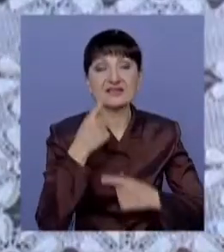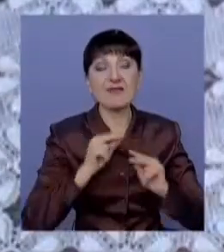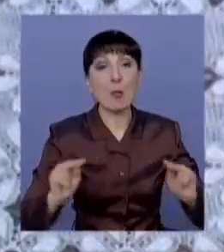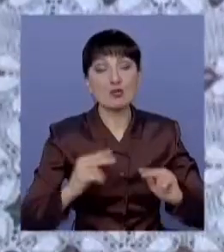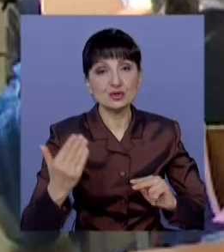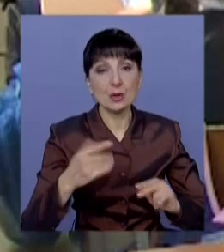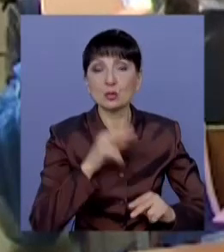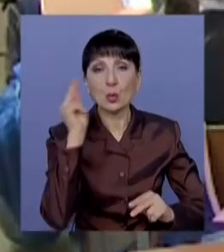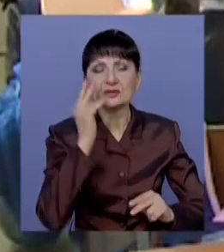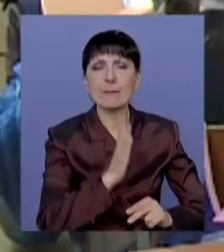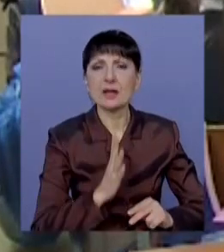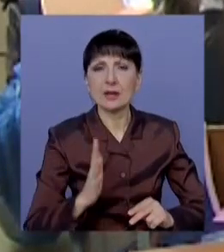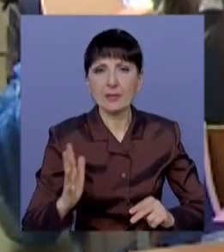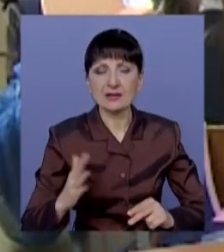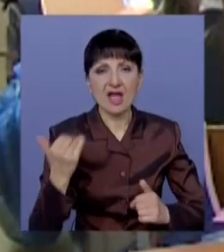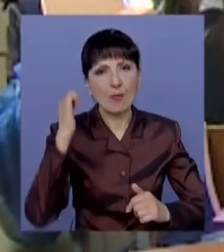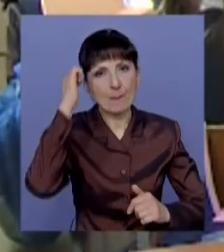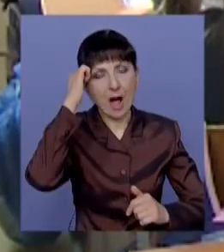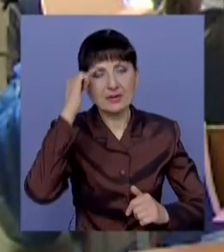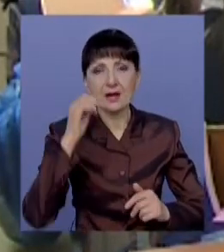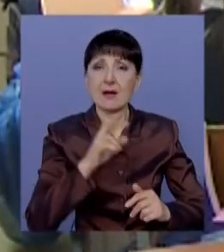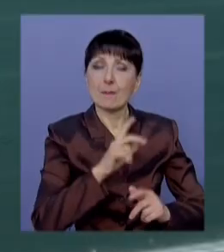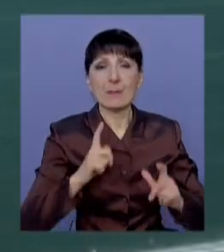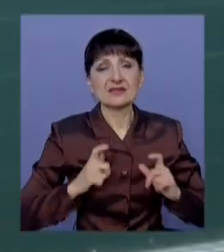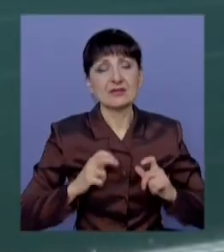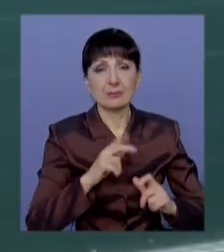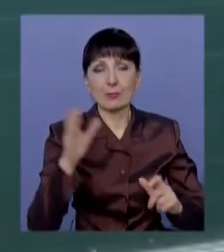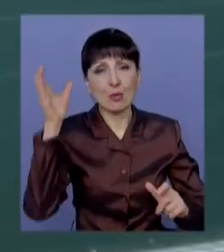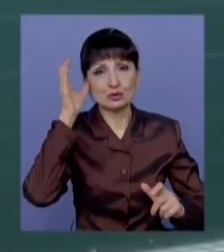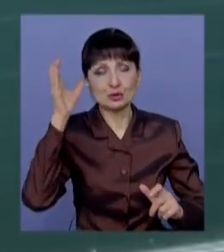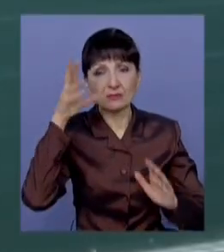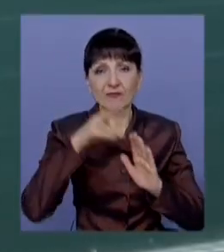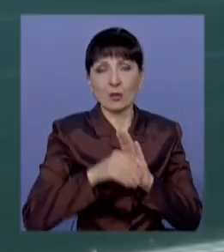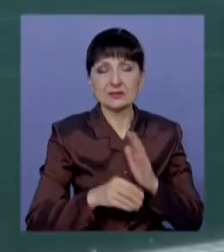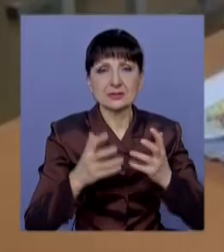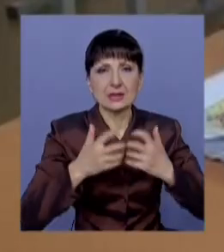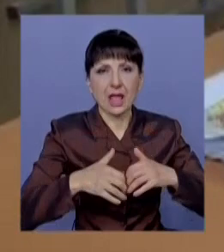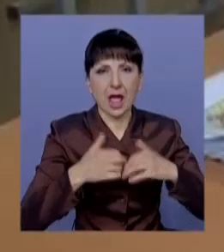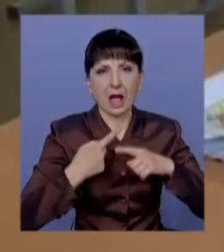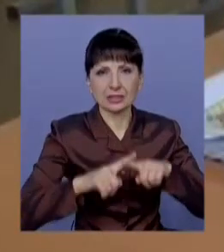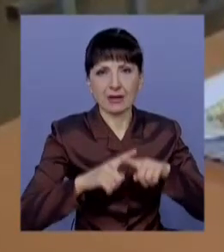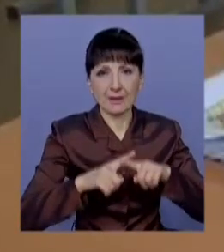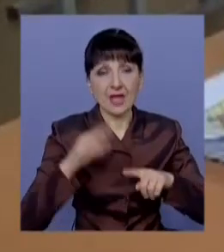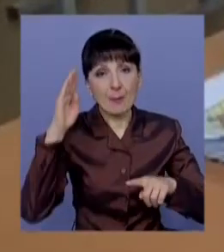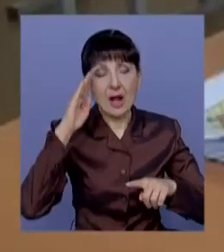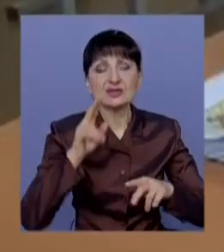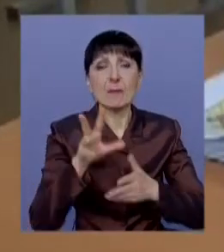Арсен учится на одни пятерки, а его памяти позавидовали выдающиеся ученые в области вычислительной техники. Мальчику не нужно